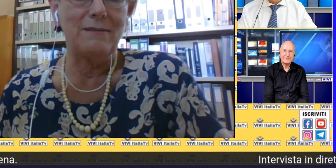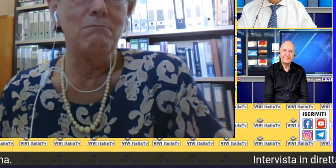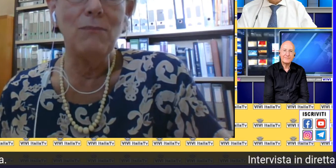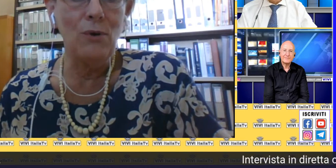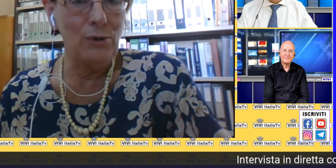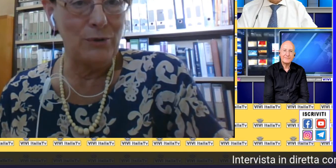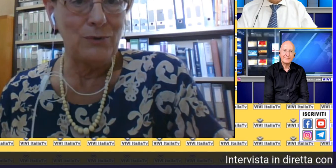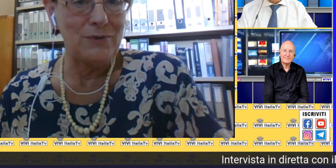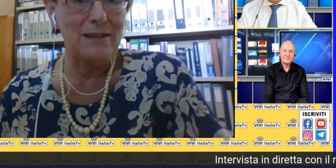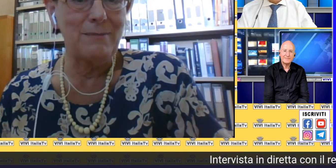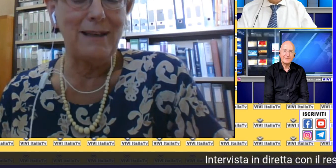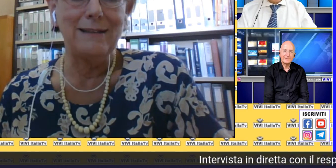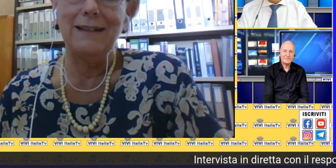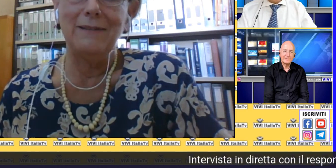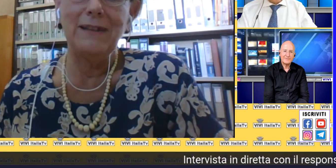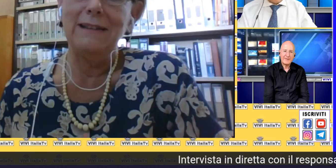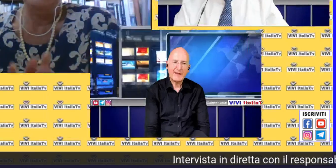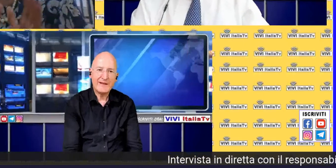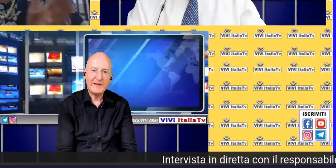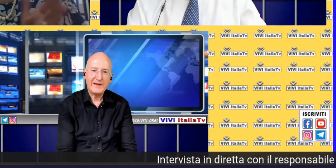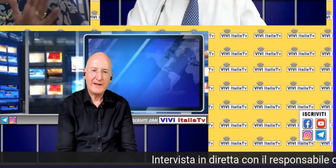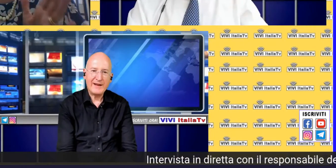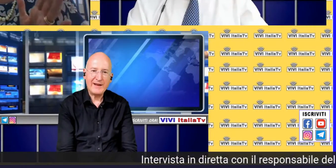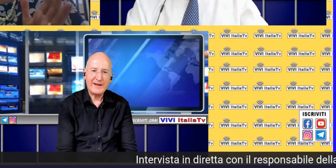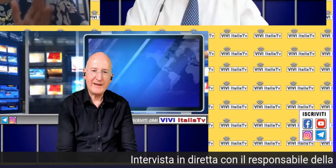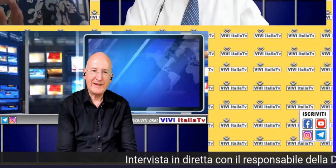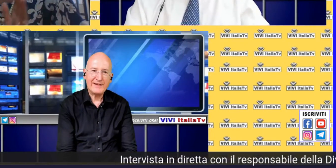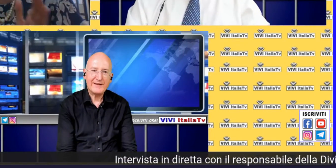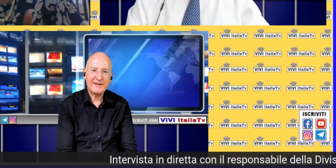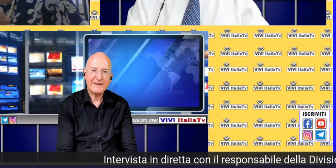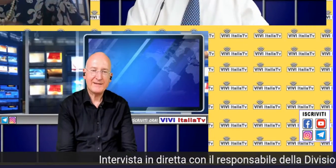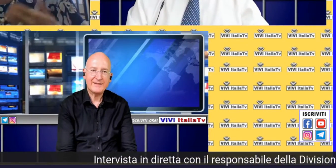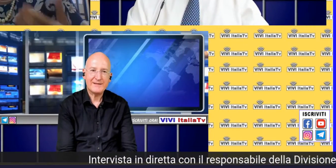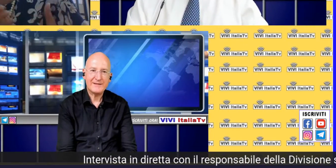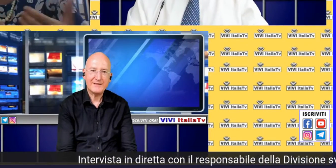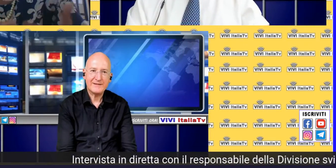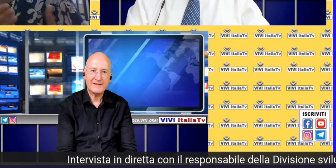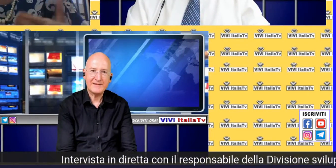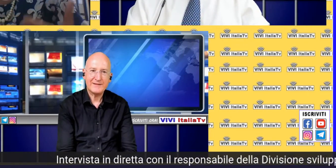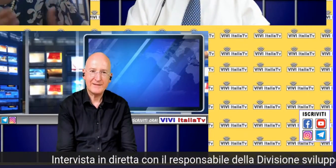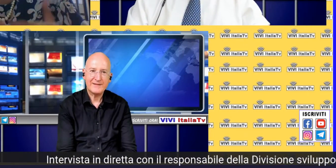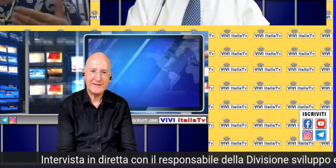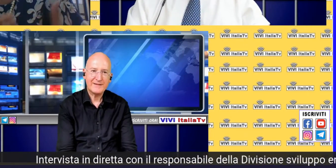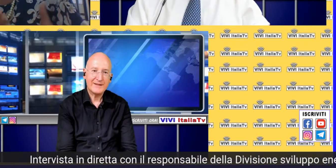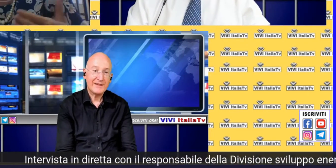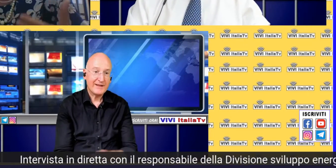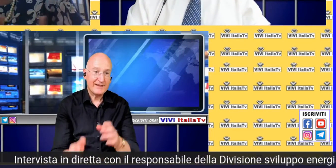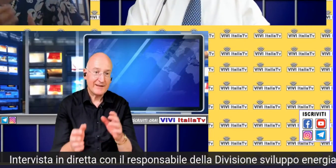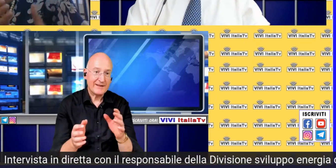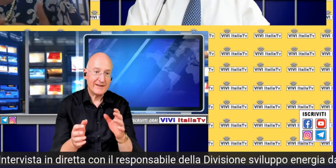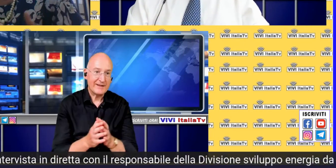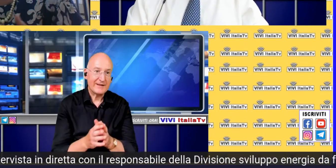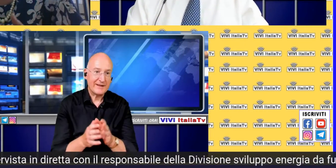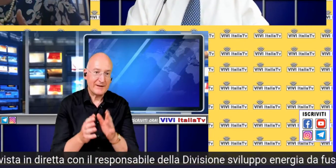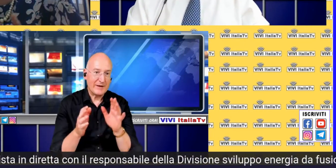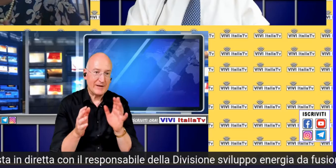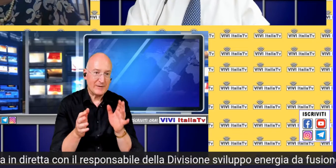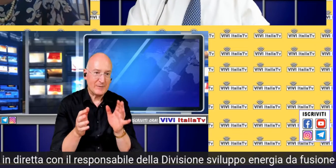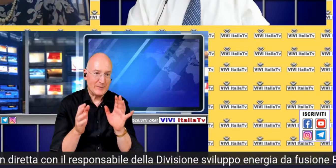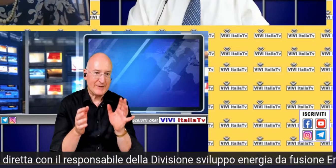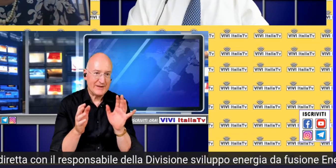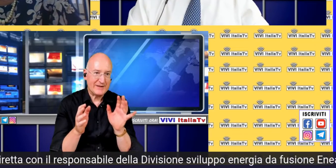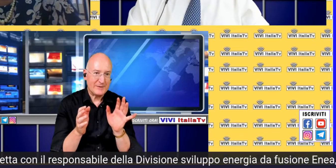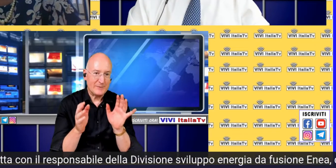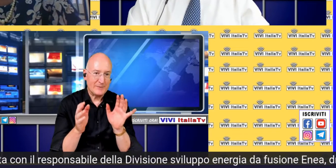una cosa molto Bene, entusiasmante. bello, bello, bello. Il grosso dei giorni è lavoro faticoso, eccetera,